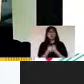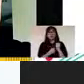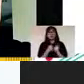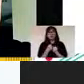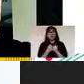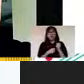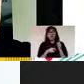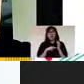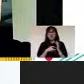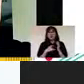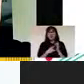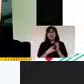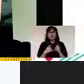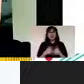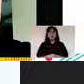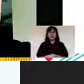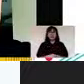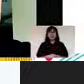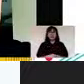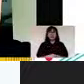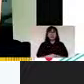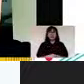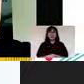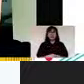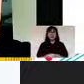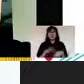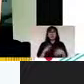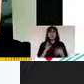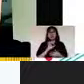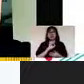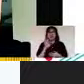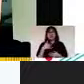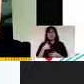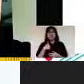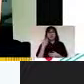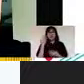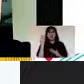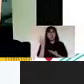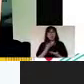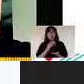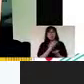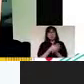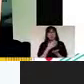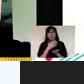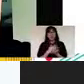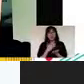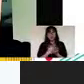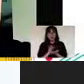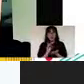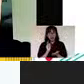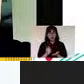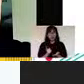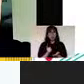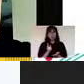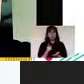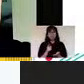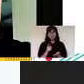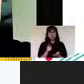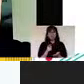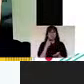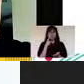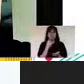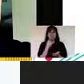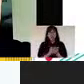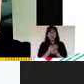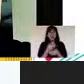Nah, hal lain juga yang ingin saya share, data ini kemudian juga menunjukkan akan terjadi akselerasi berikutnya